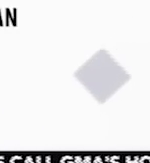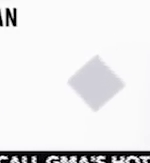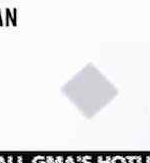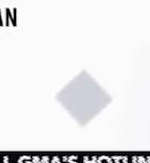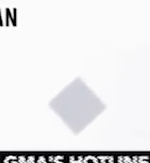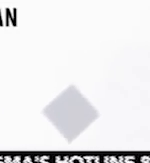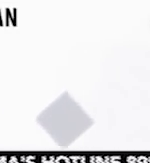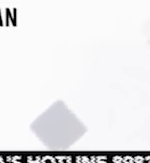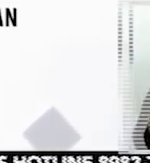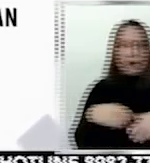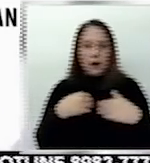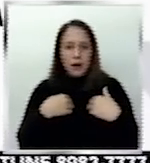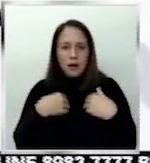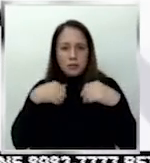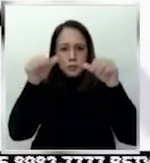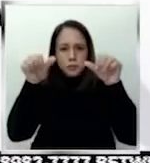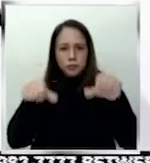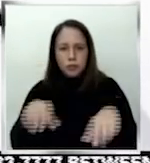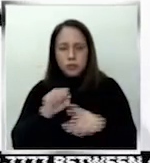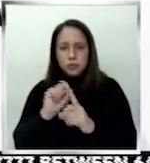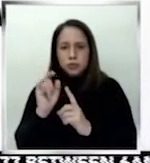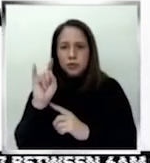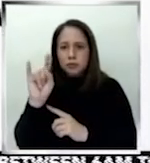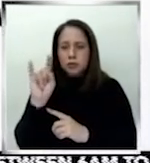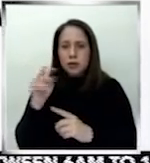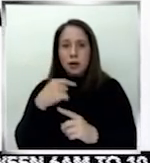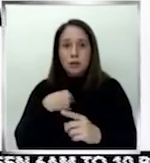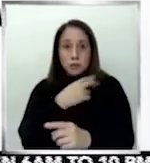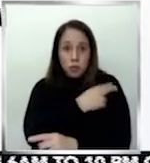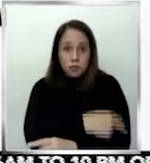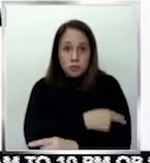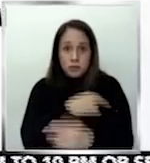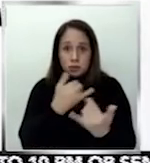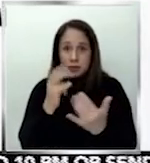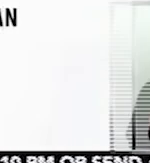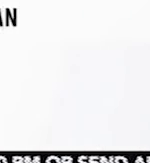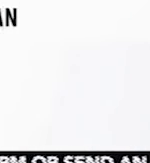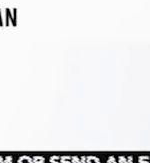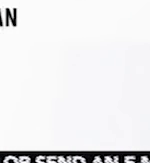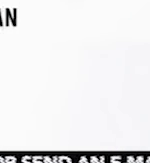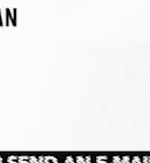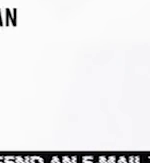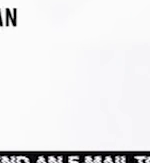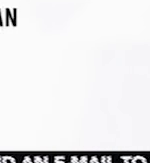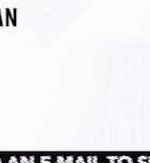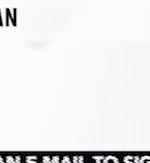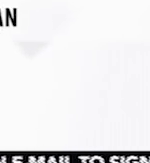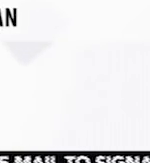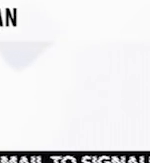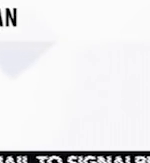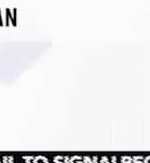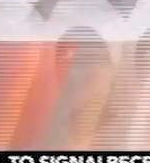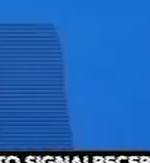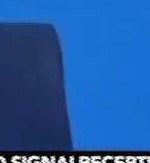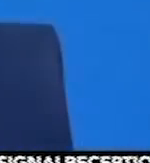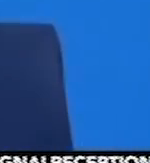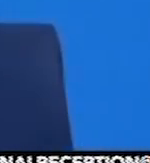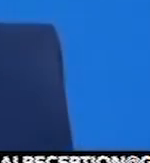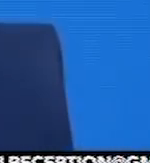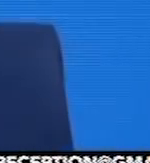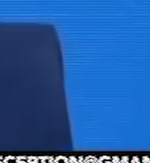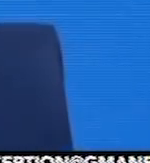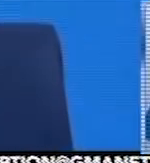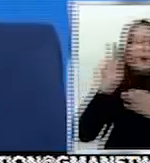ng mga post sa social media na nasa Cardinal Santos Hospital ang Pangulo. Ayon kay Nograles, para lamang daw yon sa routine medical check-up.